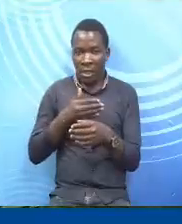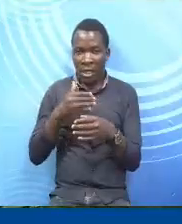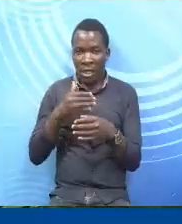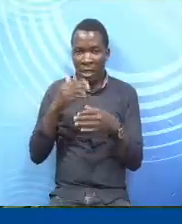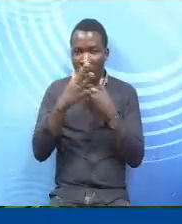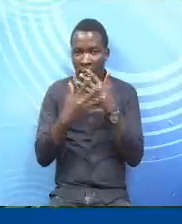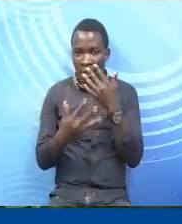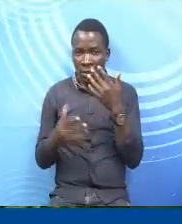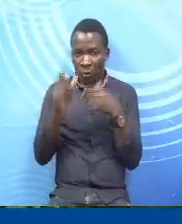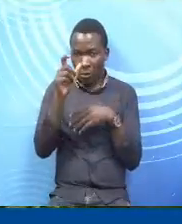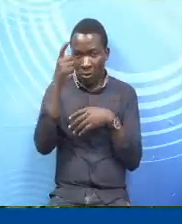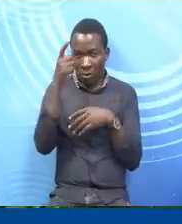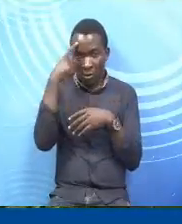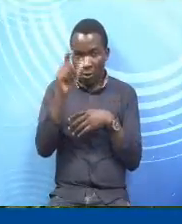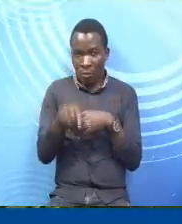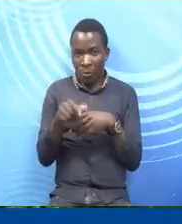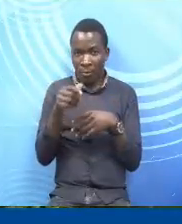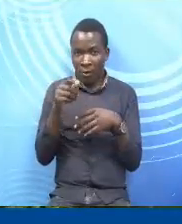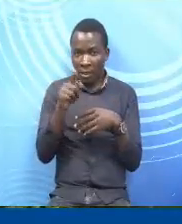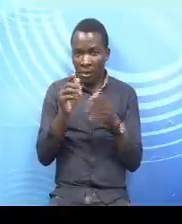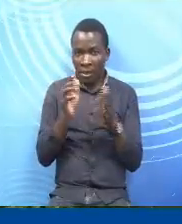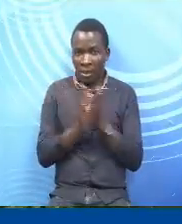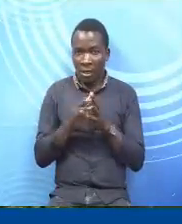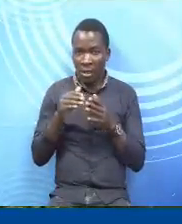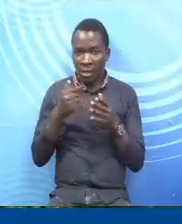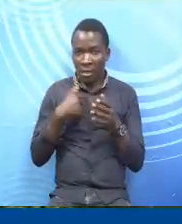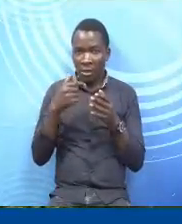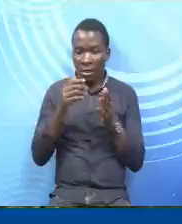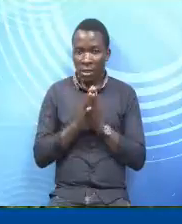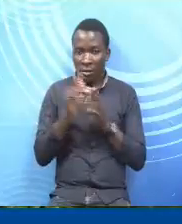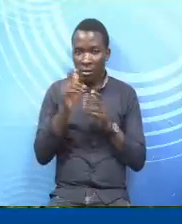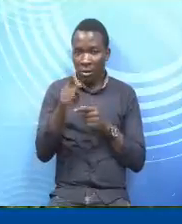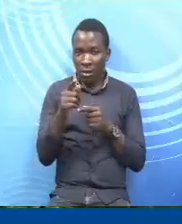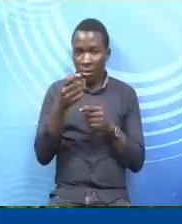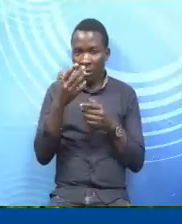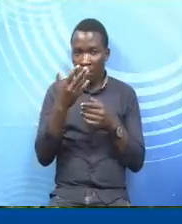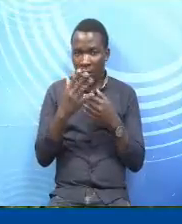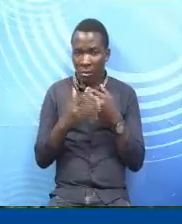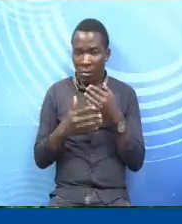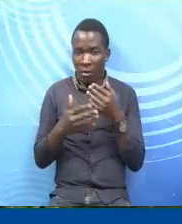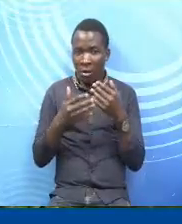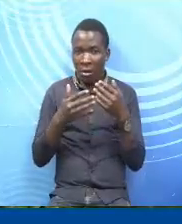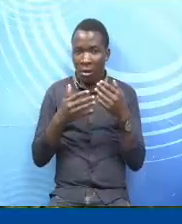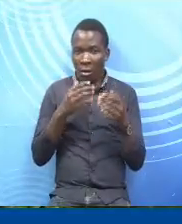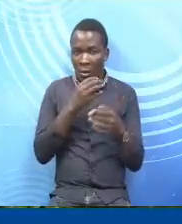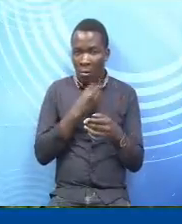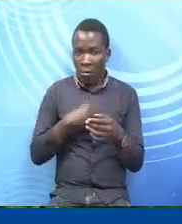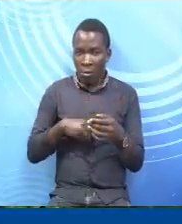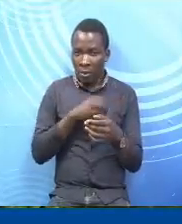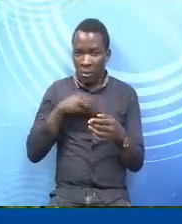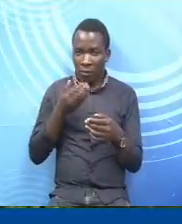utarwaye njyewe cyangwa wowe mugendana na oxygene iri ku kigero cya 95%. Igipimo rero nk'uko